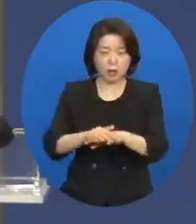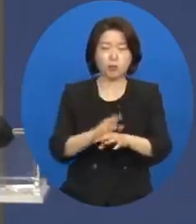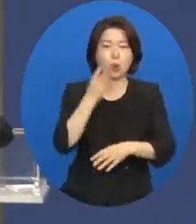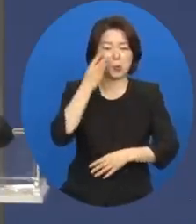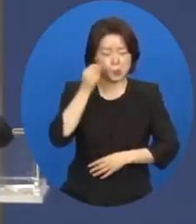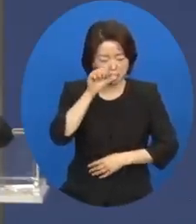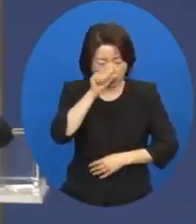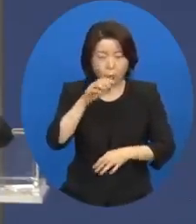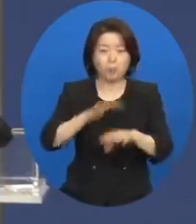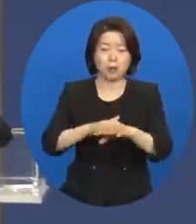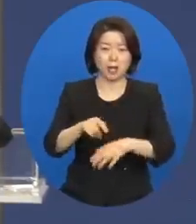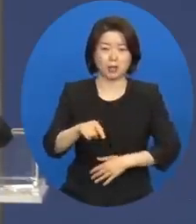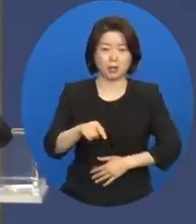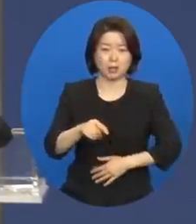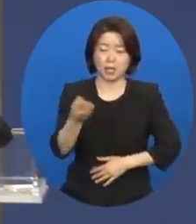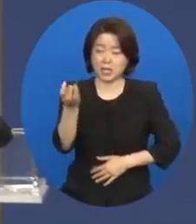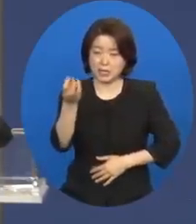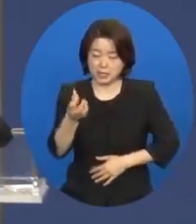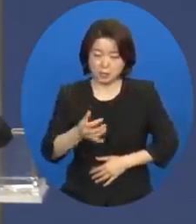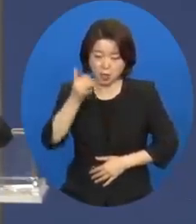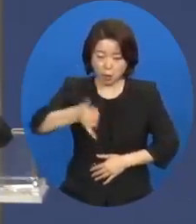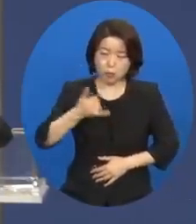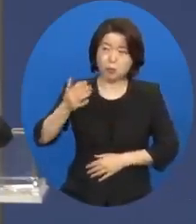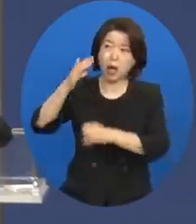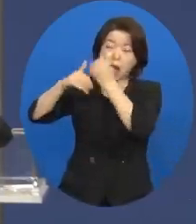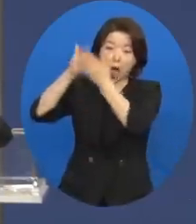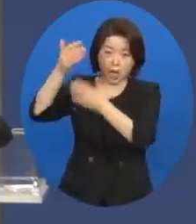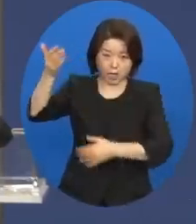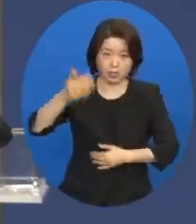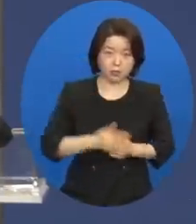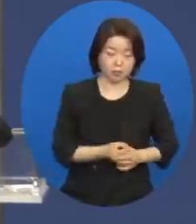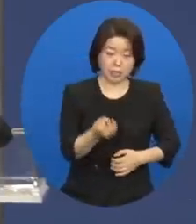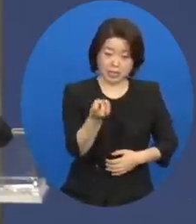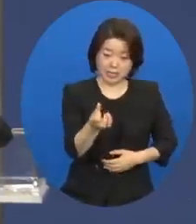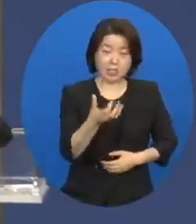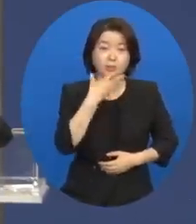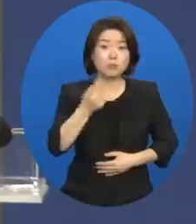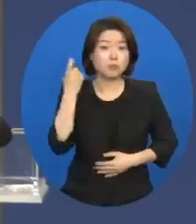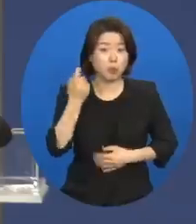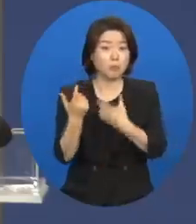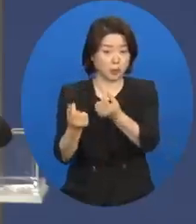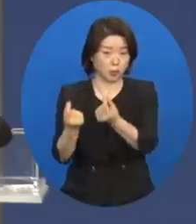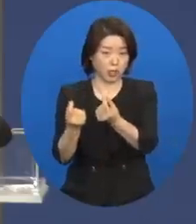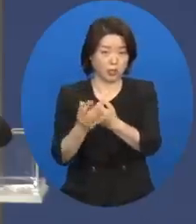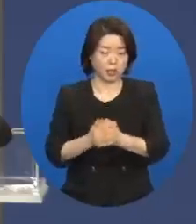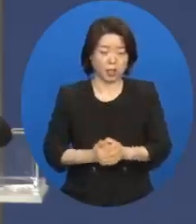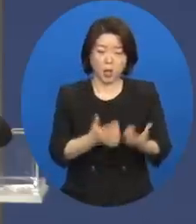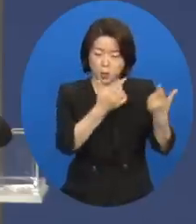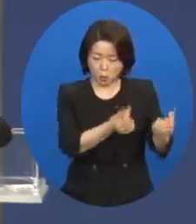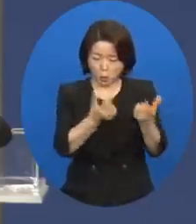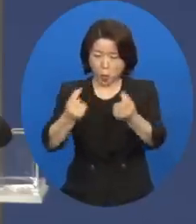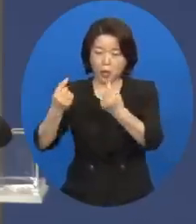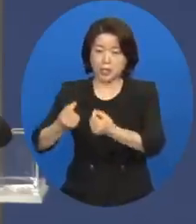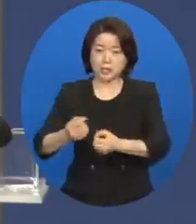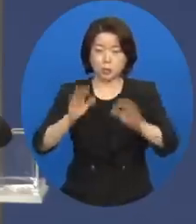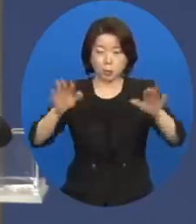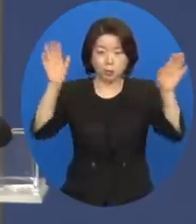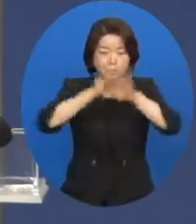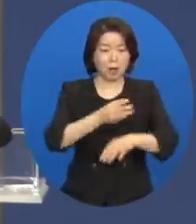그렇죠? 씨는 하나, 농부는 하나님이시고 씨는 복음이야. 근데 이 복음을 똑같이 오늘 밤 이렇게